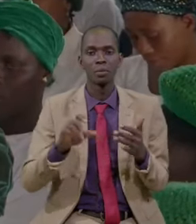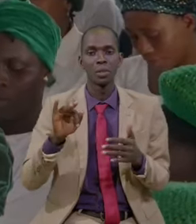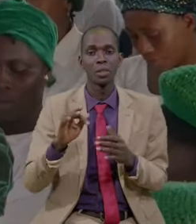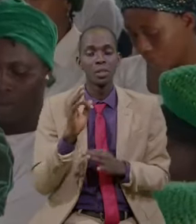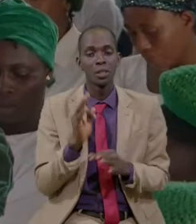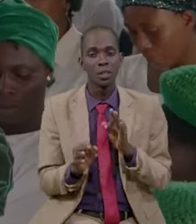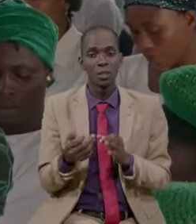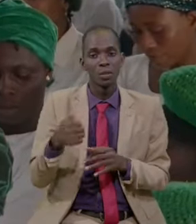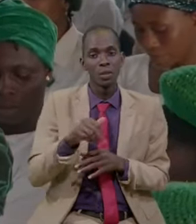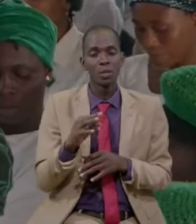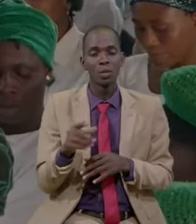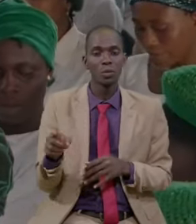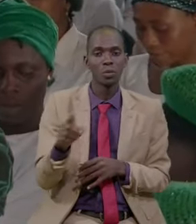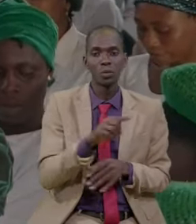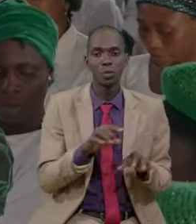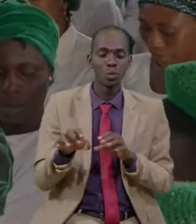Jacques 5,